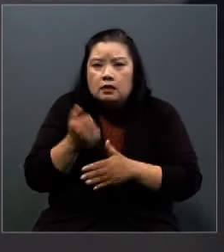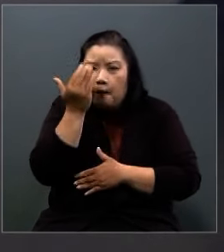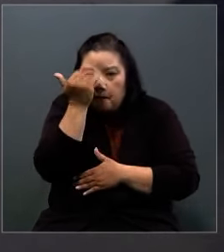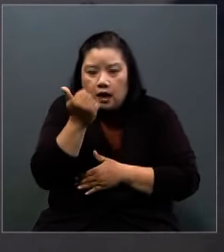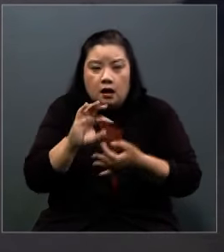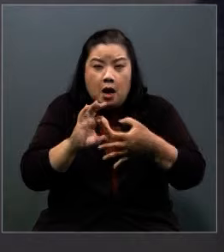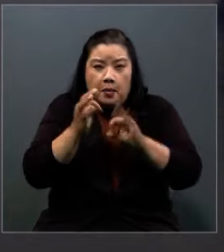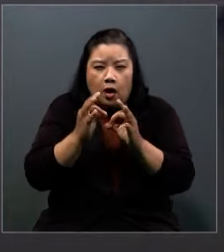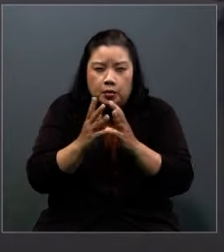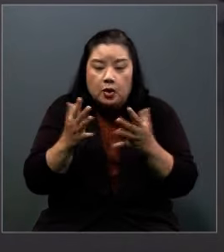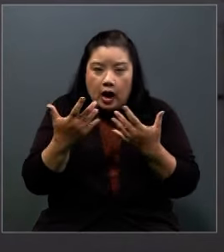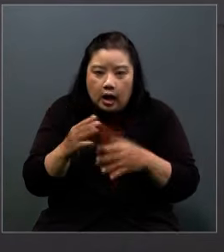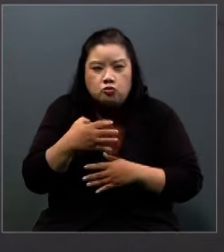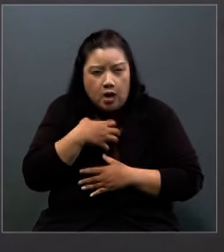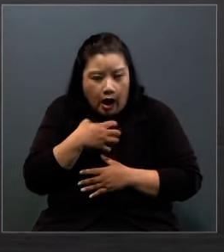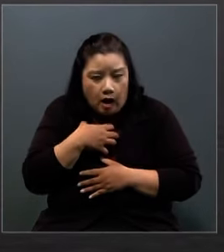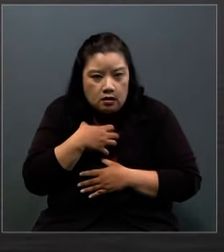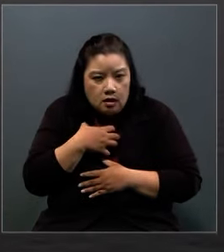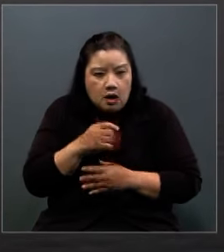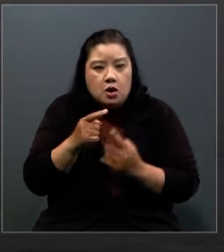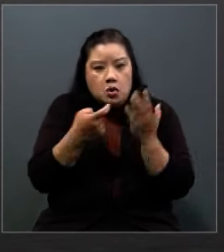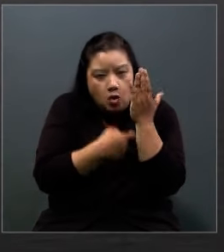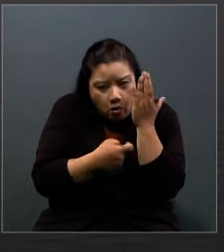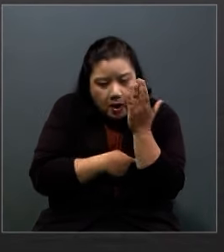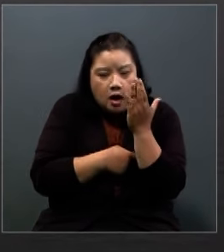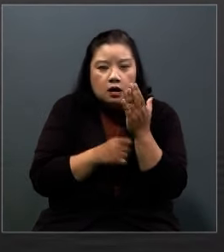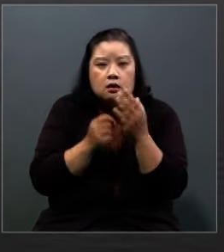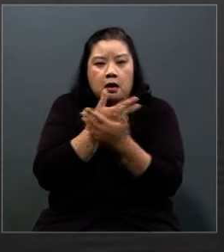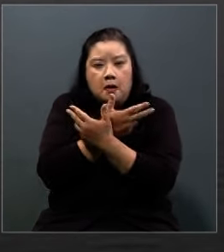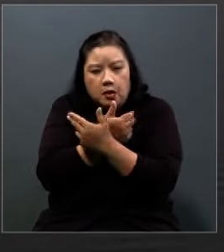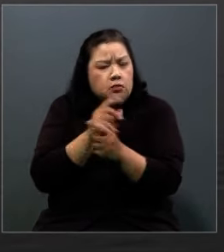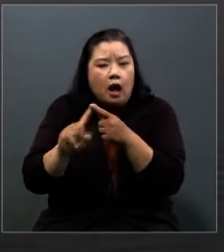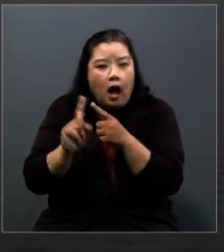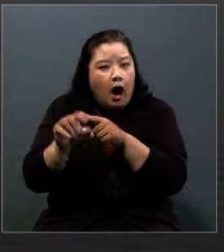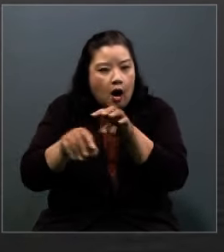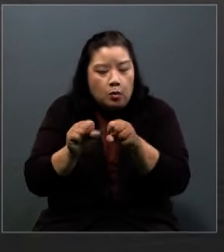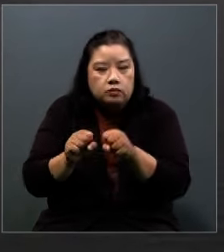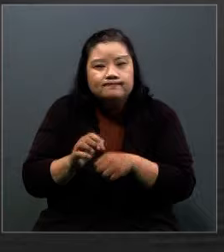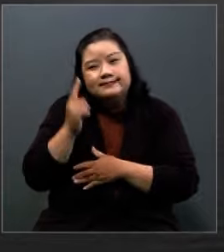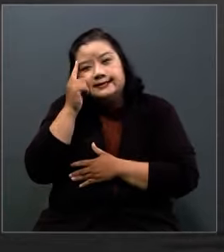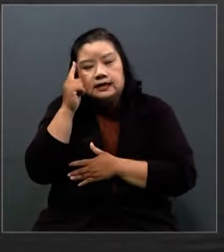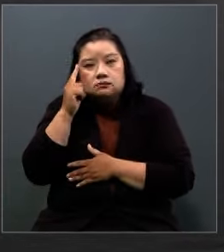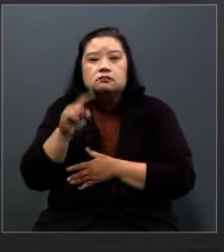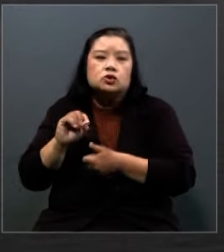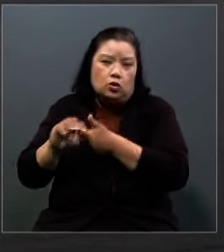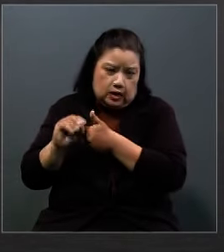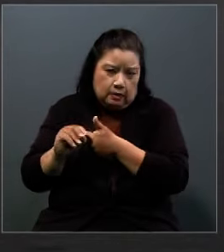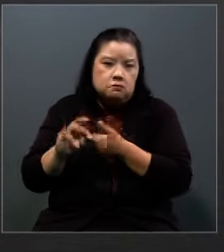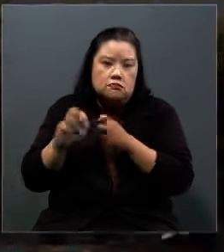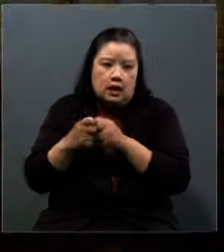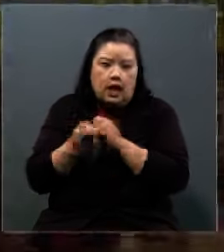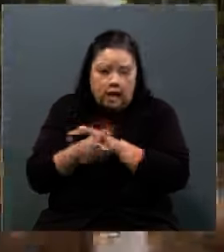หาของป่ามาดำรงชีวิตและสร้างอาชีพเสริมแล้วก็เป็นการแก้ปัญหาเรื่องนี้จะแก้ได้เนี่ยจะเป็นการแก้ในระยะยาวด้วย